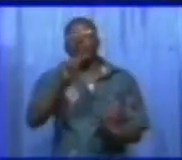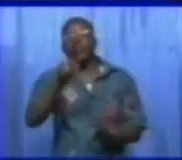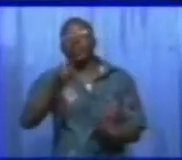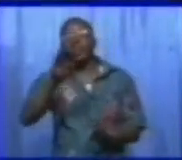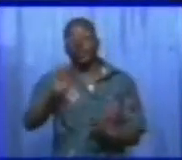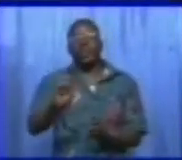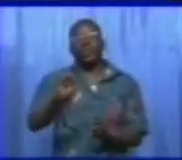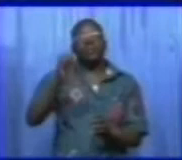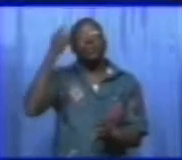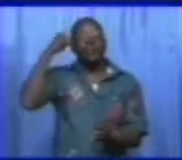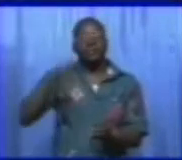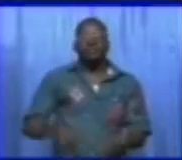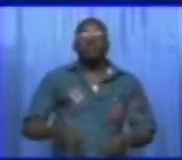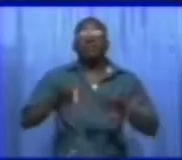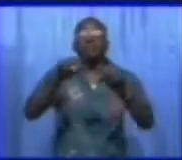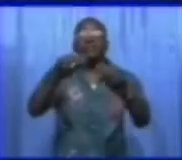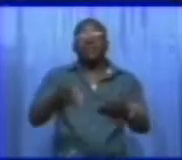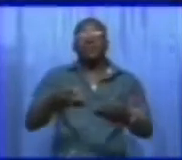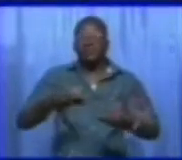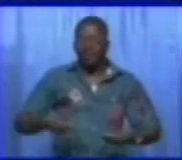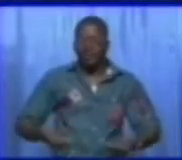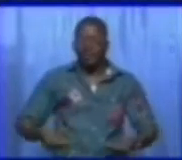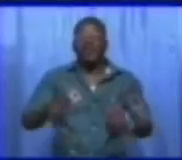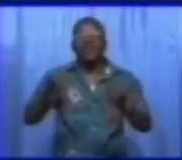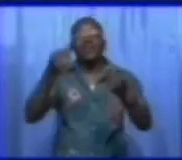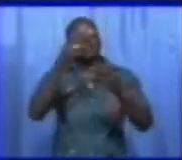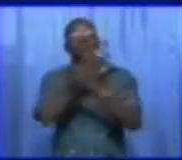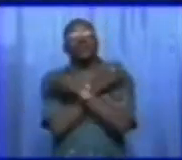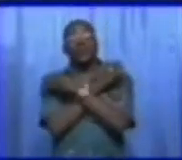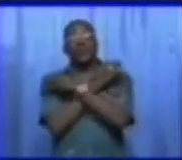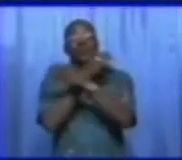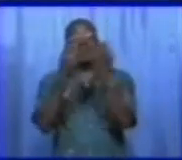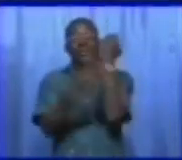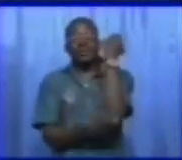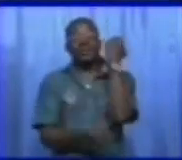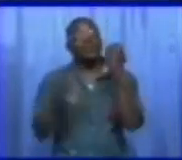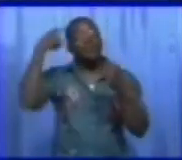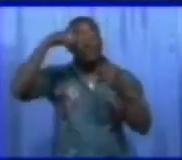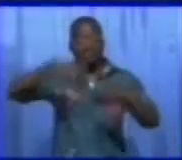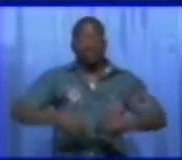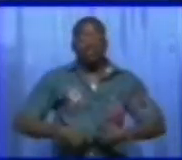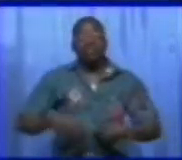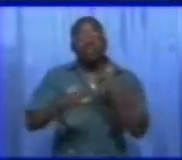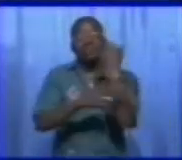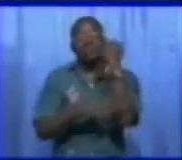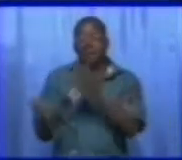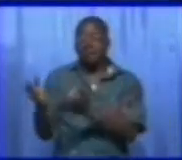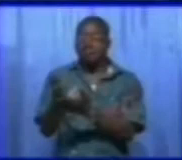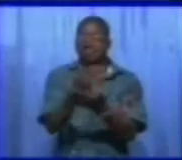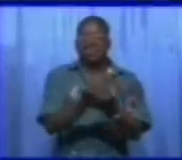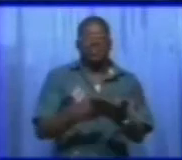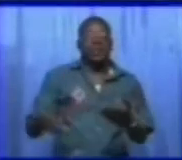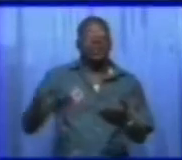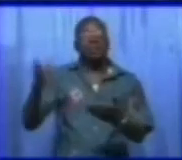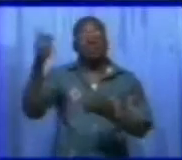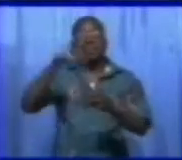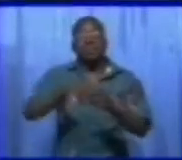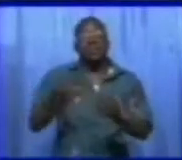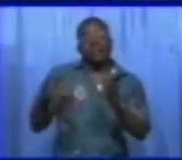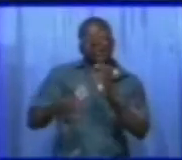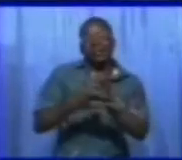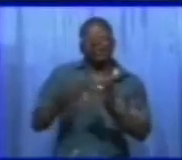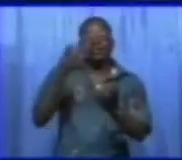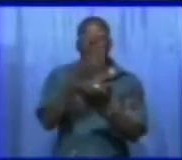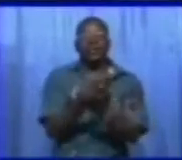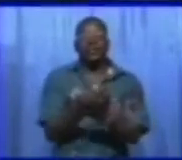Des actions qui contribueront à résoudre la question du chômage des jeunes dans la région si la mobilisation des acteurs et des partenaires techniques et financiers